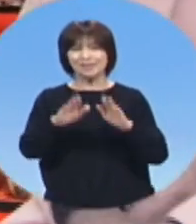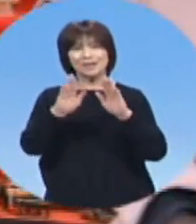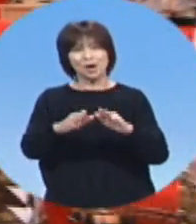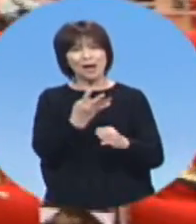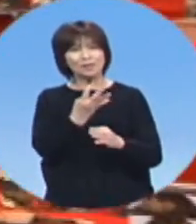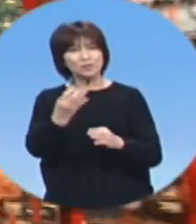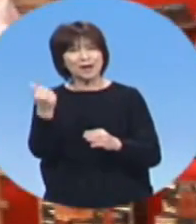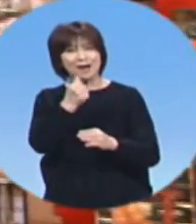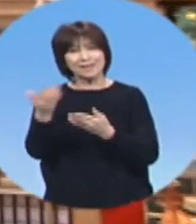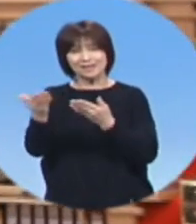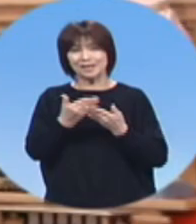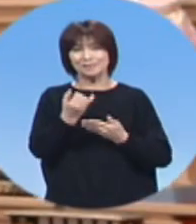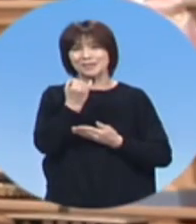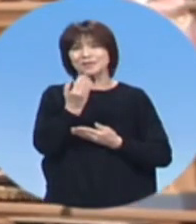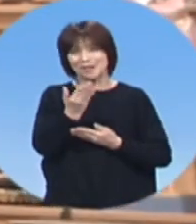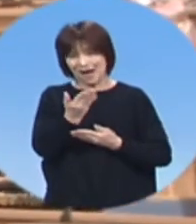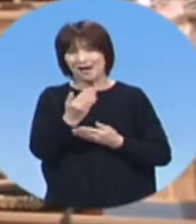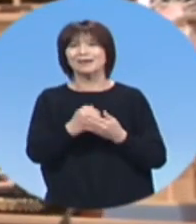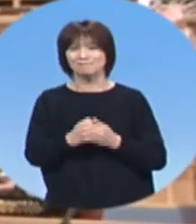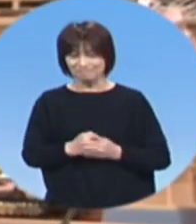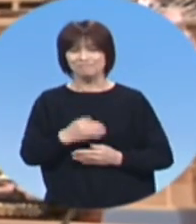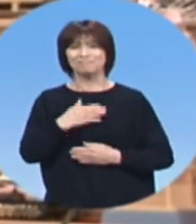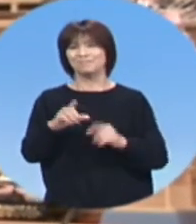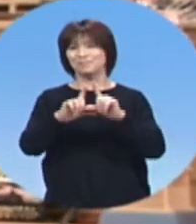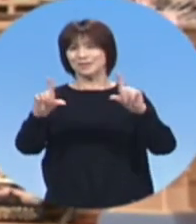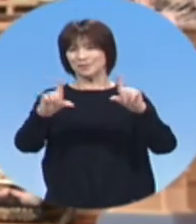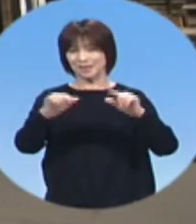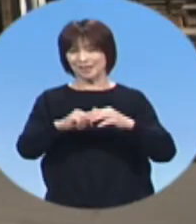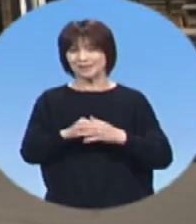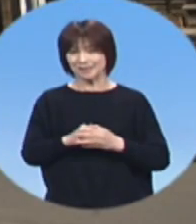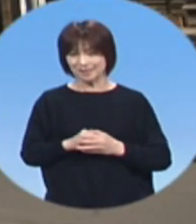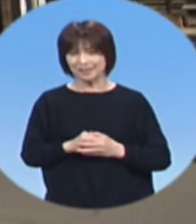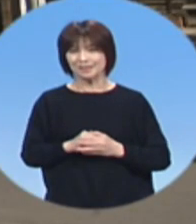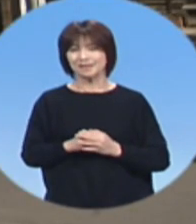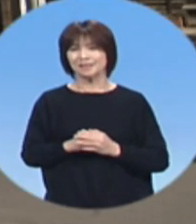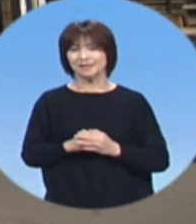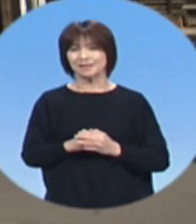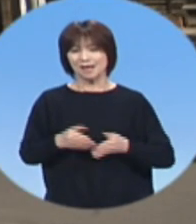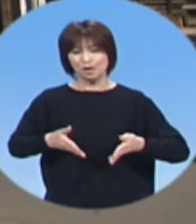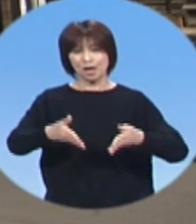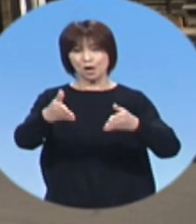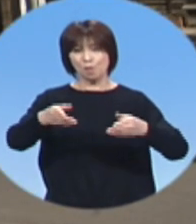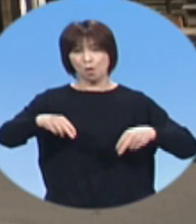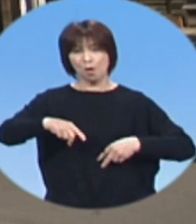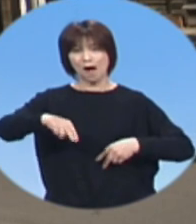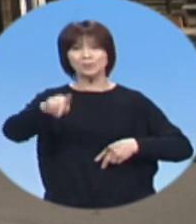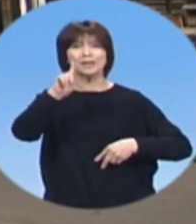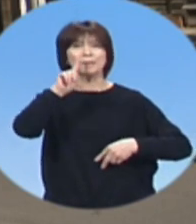くつかご案内していただいてもよろしいですか？ はい、もちろんです。 県道沿いに歩いています